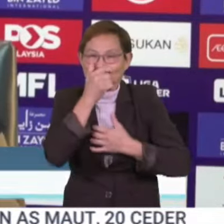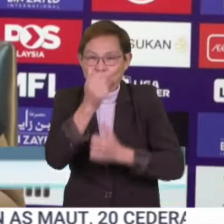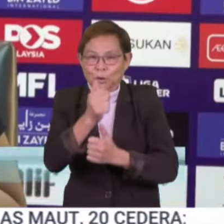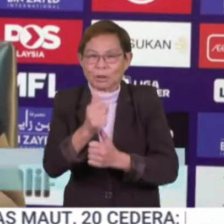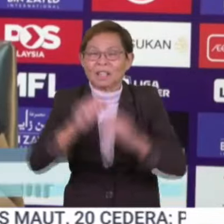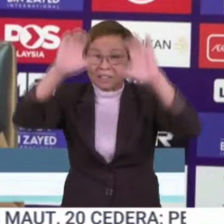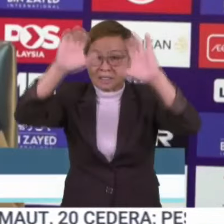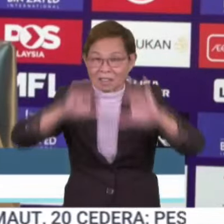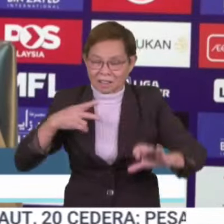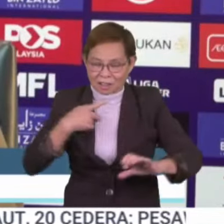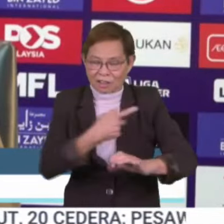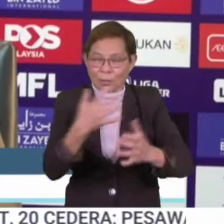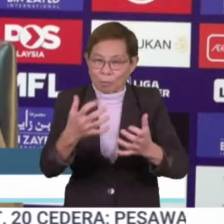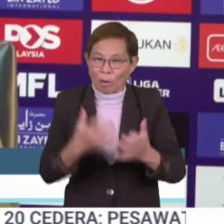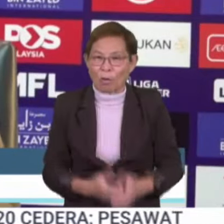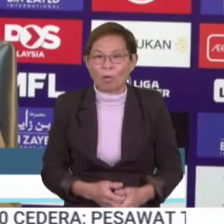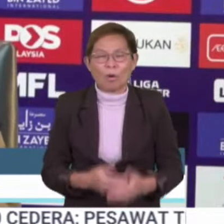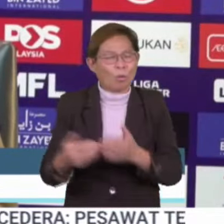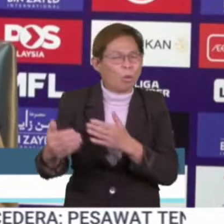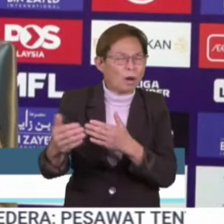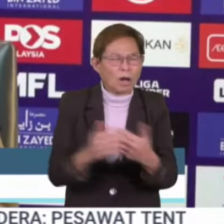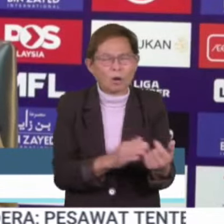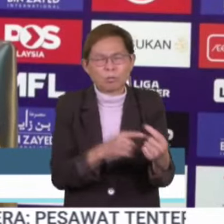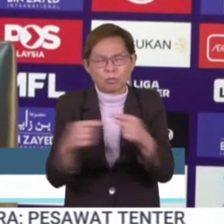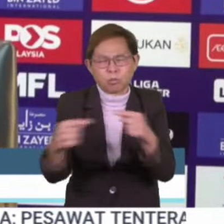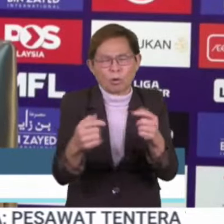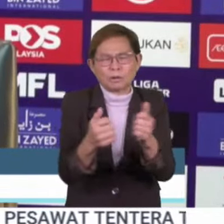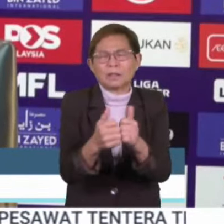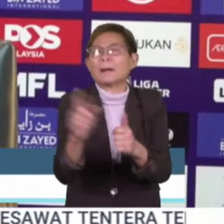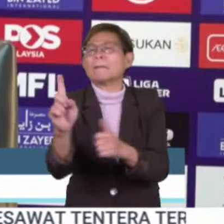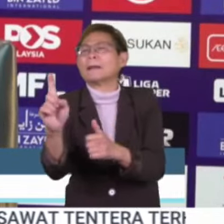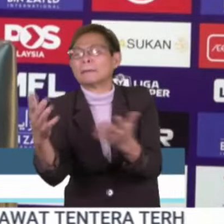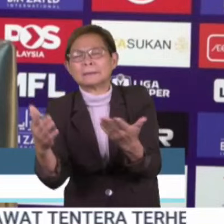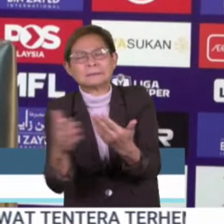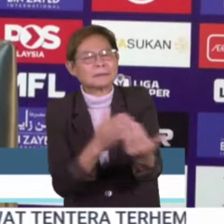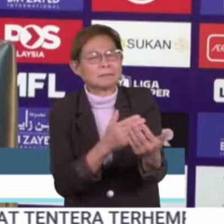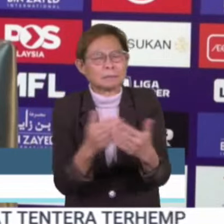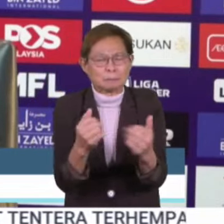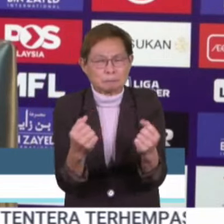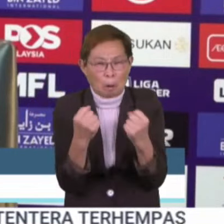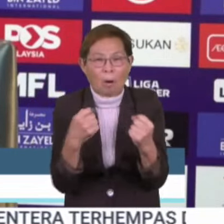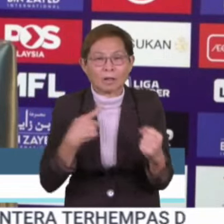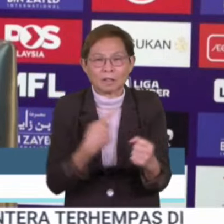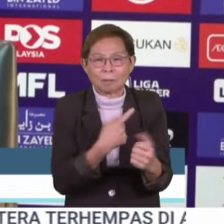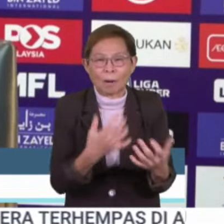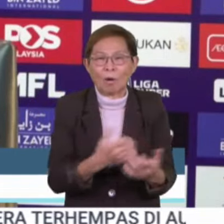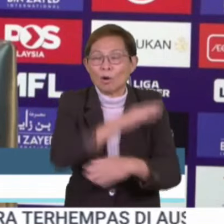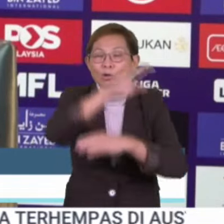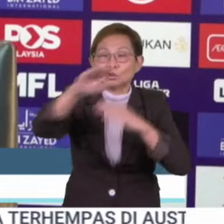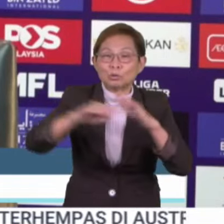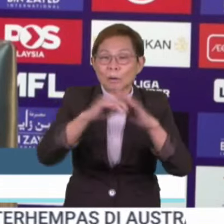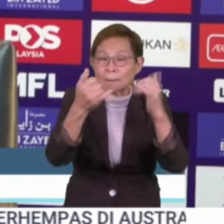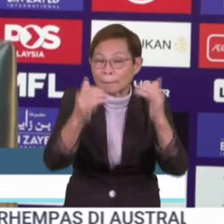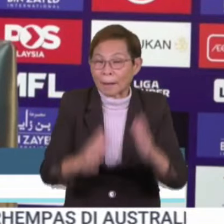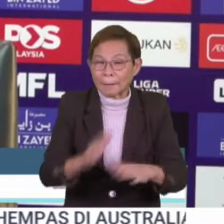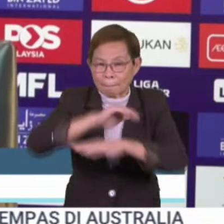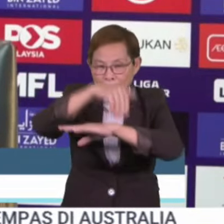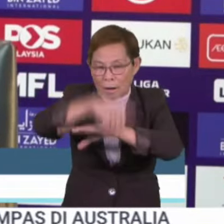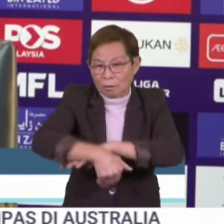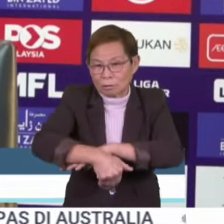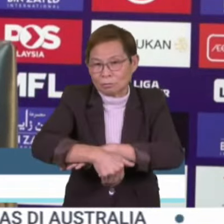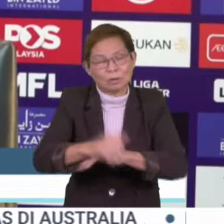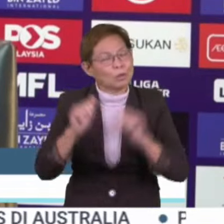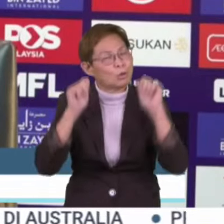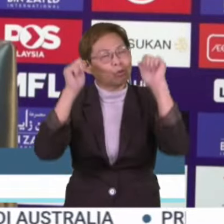kita walaupun bertemu dengan satu-satu eee kira-kira semua pemain malam ini begitu